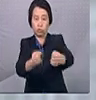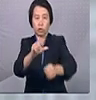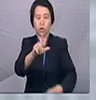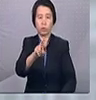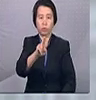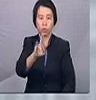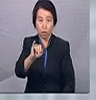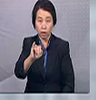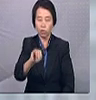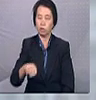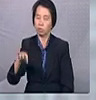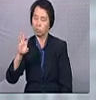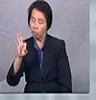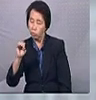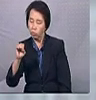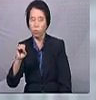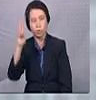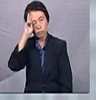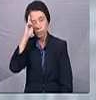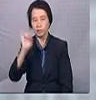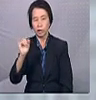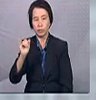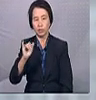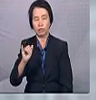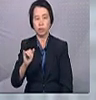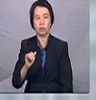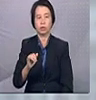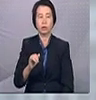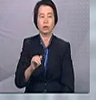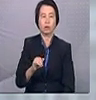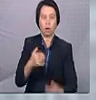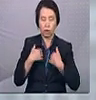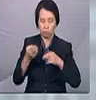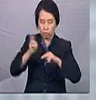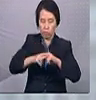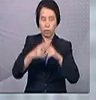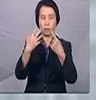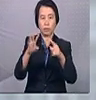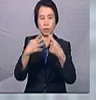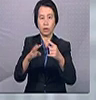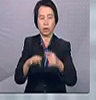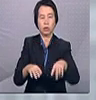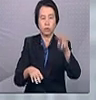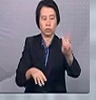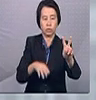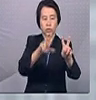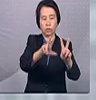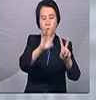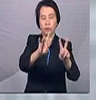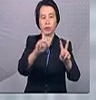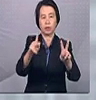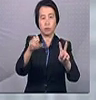kes seperti semalam, dan bukan Sungai Lui ada pertambahan 14 kes iaitu 238